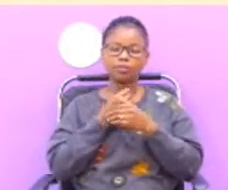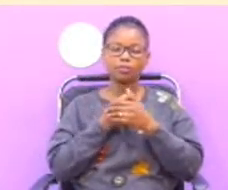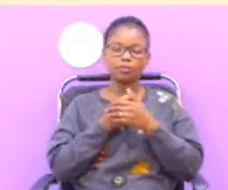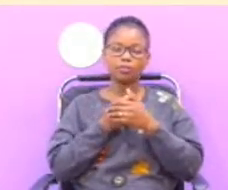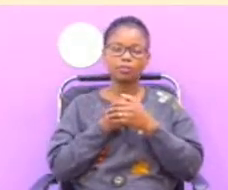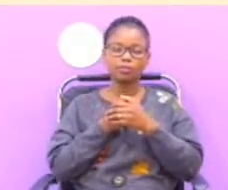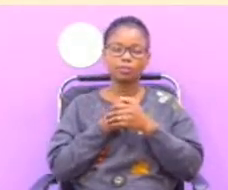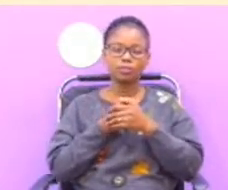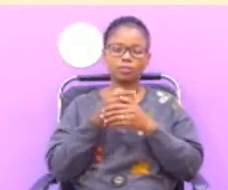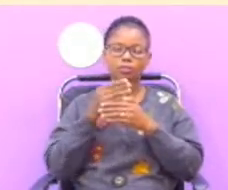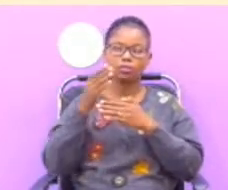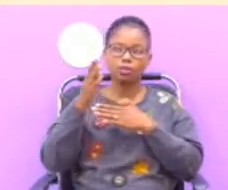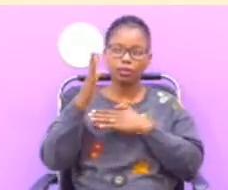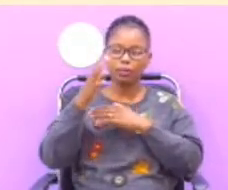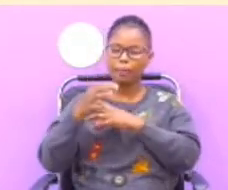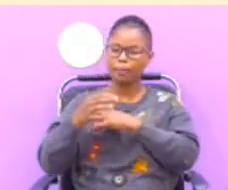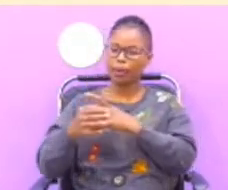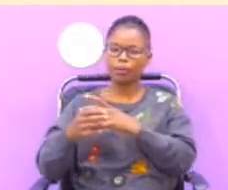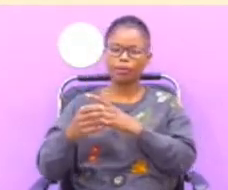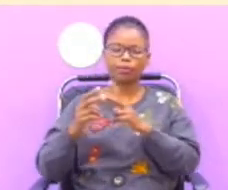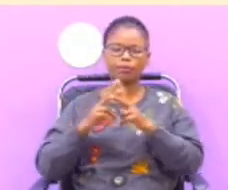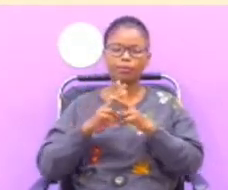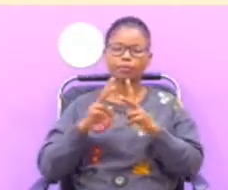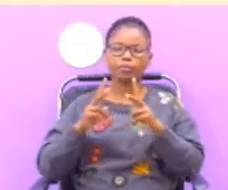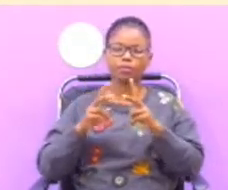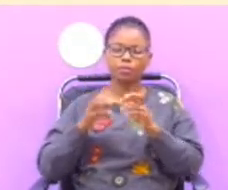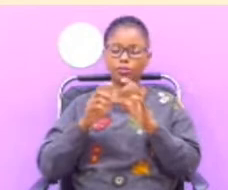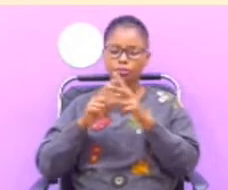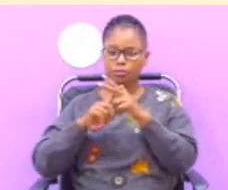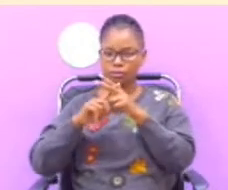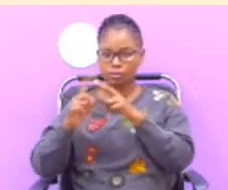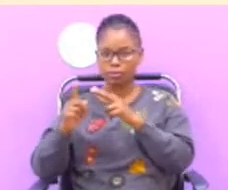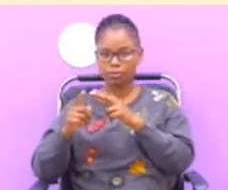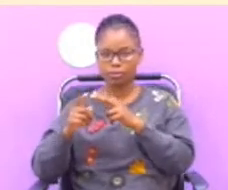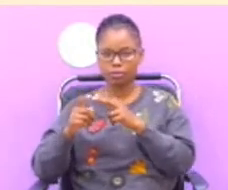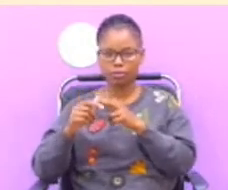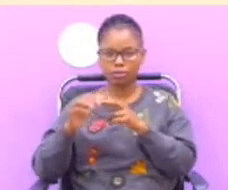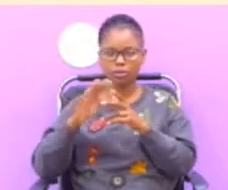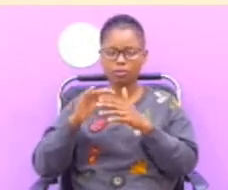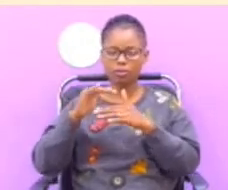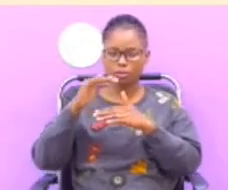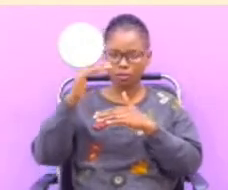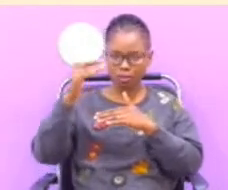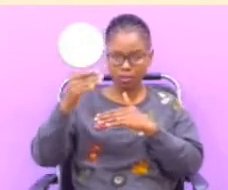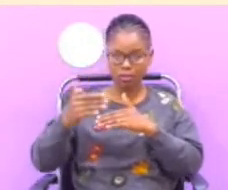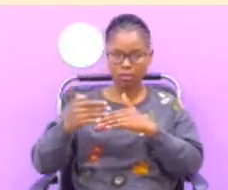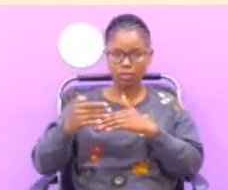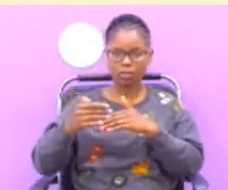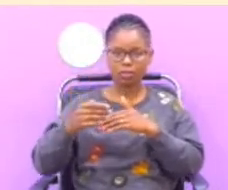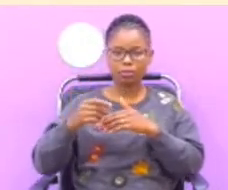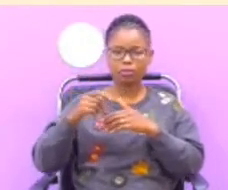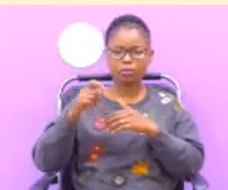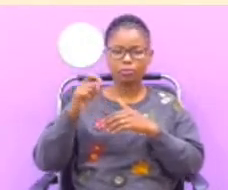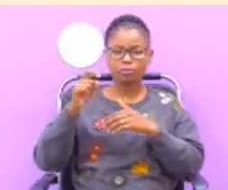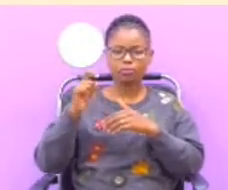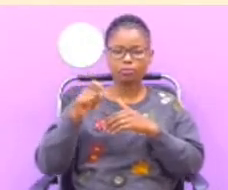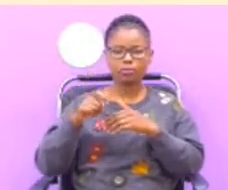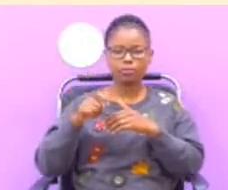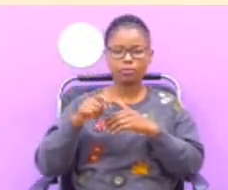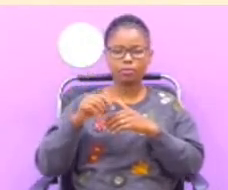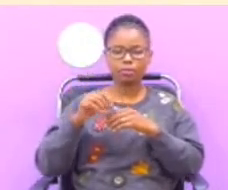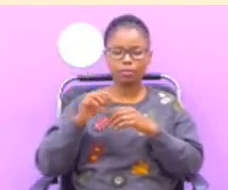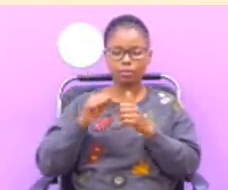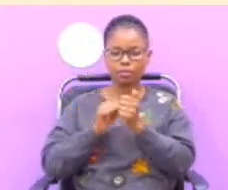na gai ni arihinya uguo na wora wabata kirimaini gia Karimeli to kuingi kirimaini gia Karimeli kiminaga